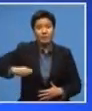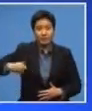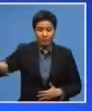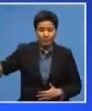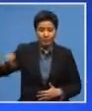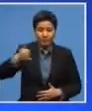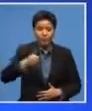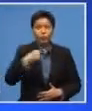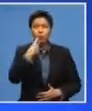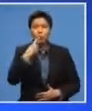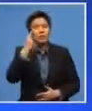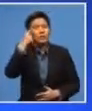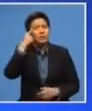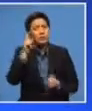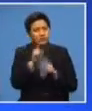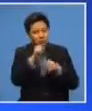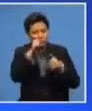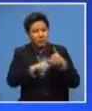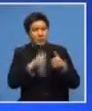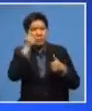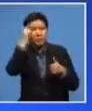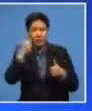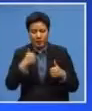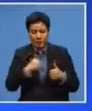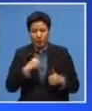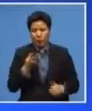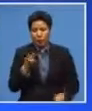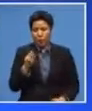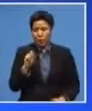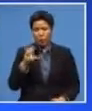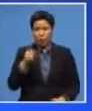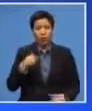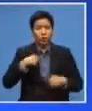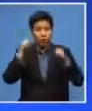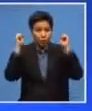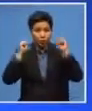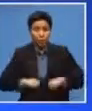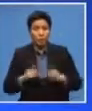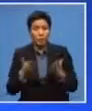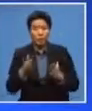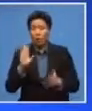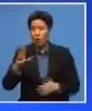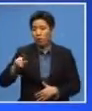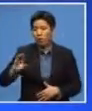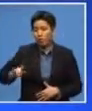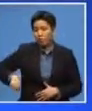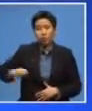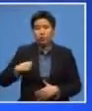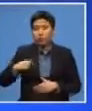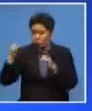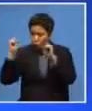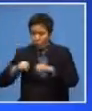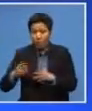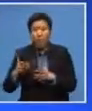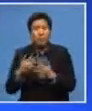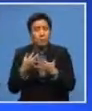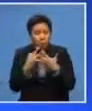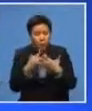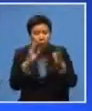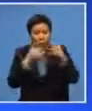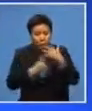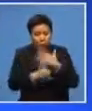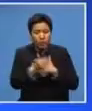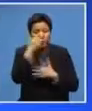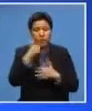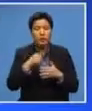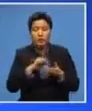าอาจจะไม่เข้าใจคสช.ไม่เคยมีข้อตกลงใดๆนะครับกับท่านนายกคุณเซนท่านกรุณาปล่อยตัวมาเพราะเห็